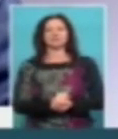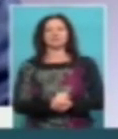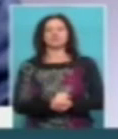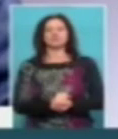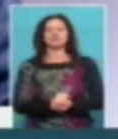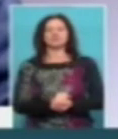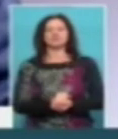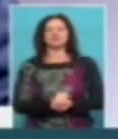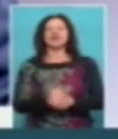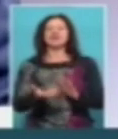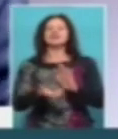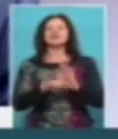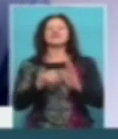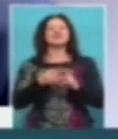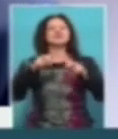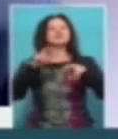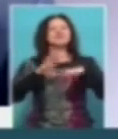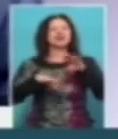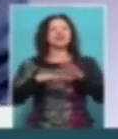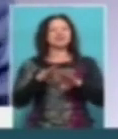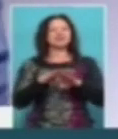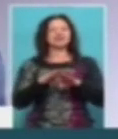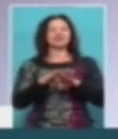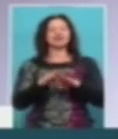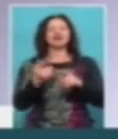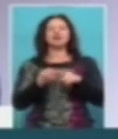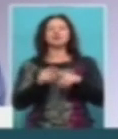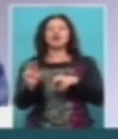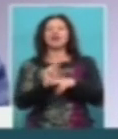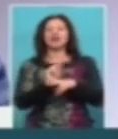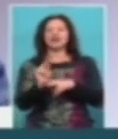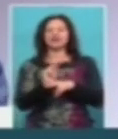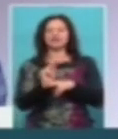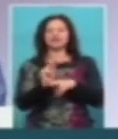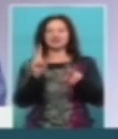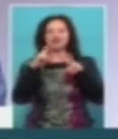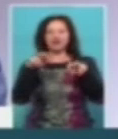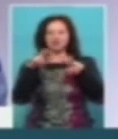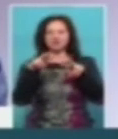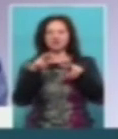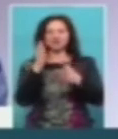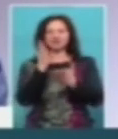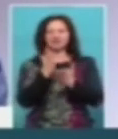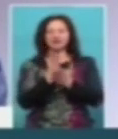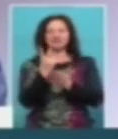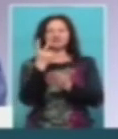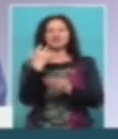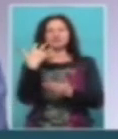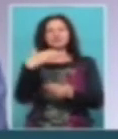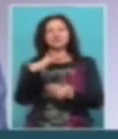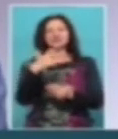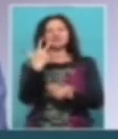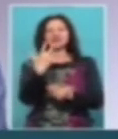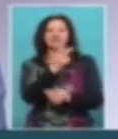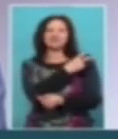2018 жылы облысымызға 100 жаңа дәрігер келді. Оның ішінде 70-і Қостанай қаласына. Жас мамандарға көтерме үстеме жәрдемақы түрінде